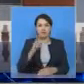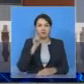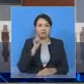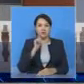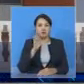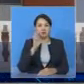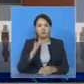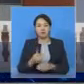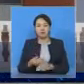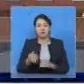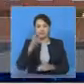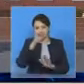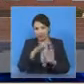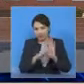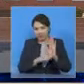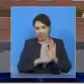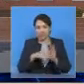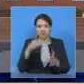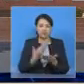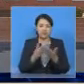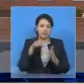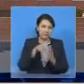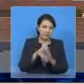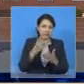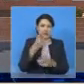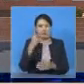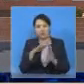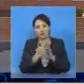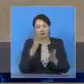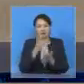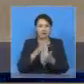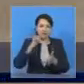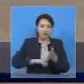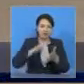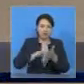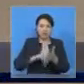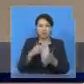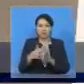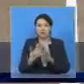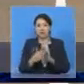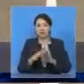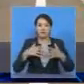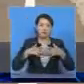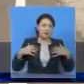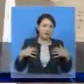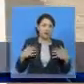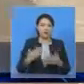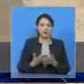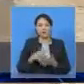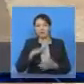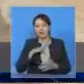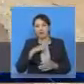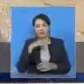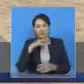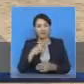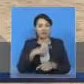тарту жұмысы бойынша мемлекеттік бағдарламаға енбеген 2 ауыл бар. Оның себебі бұл елді мекендер тек мал шаруашылығына ден қойған.